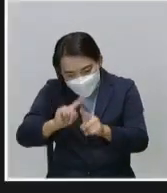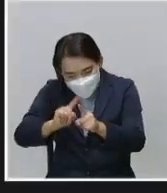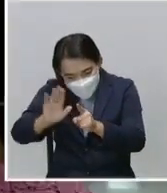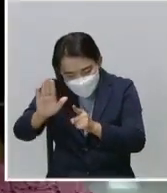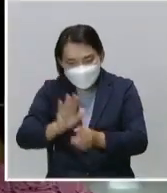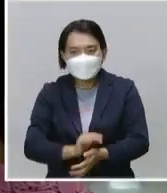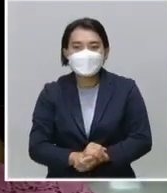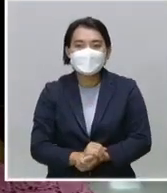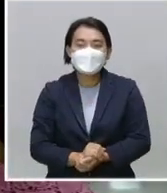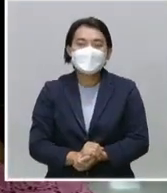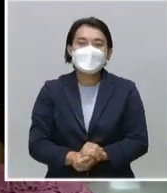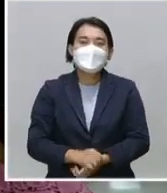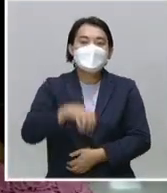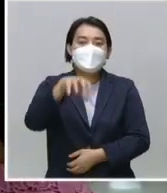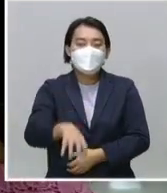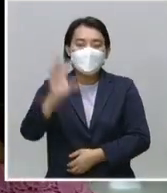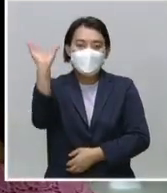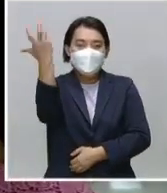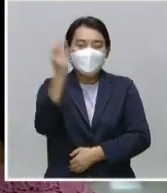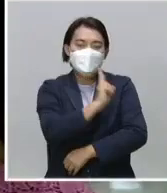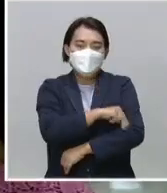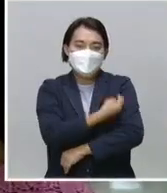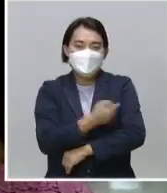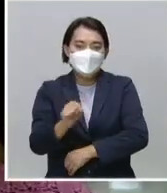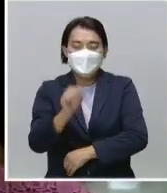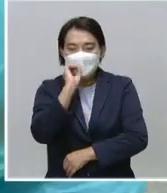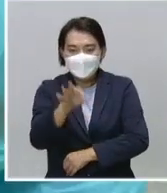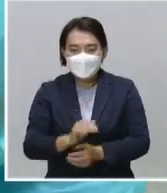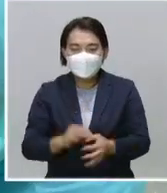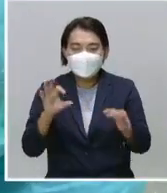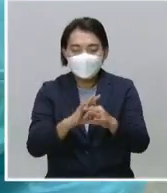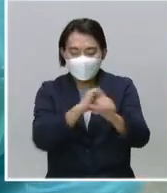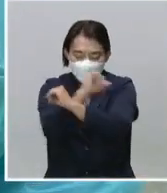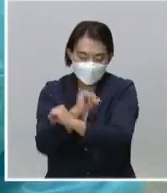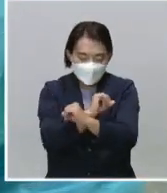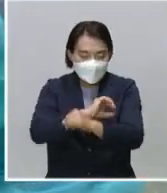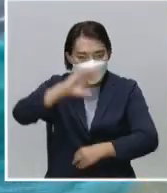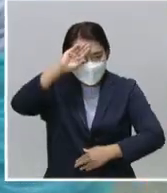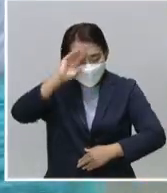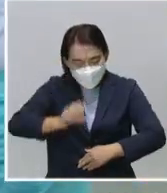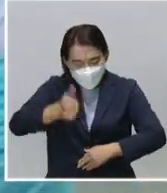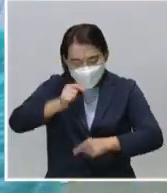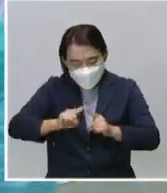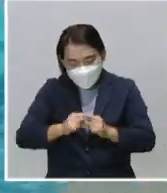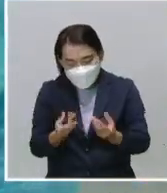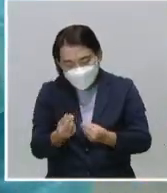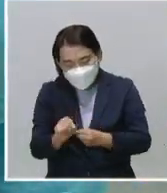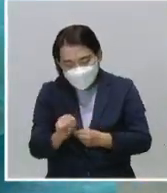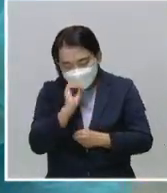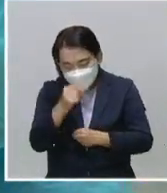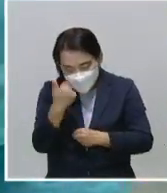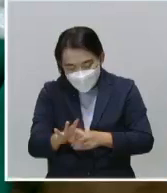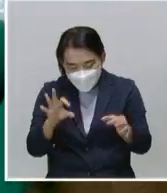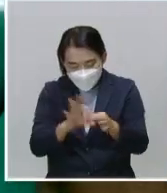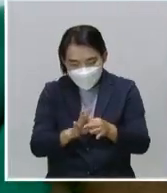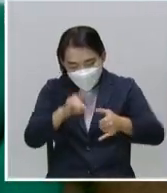อกจากนี้นะครับองค์การอนามัยโลกยังไม่กำหนดว่าระดับภูมิคุ้มกันแค่ไหนจะป้องกันโรคได้ดังนั้นถ้าเกิดว่าเราไปตรวจก็ควรที่จะ